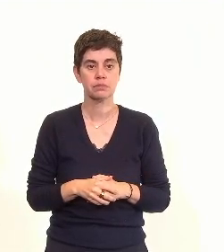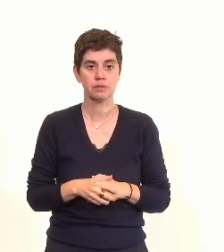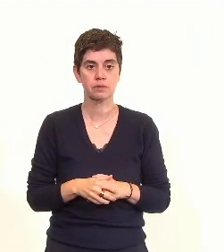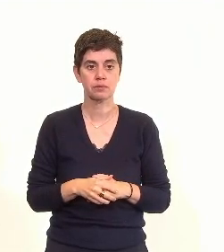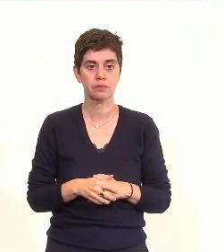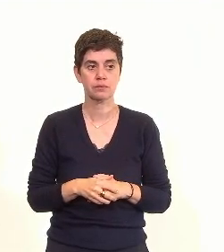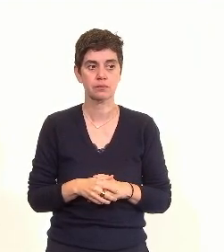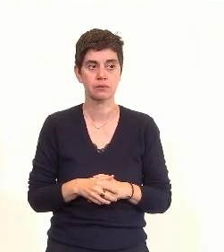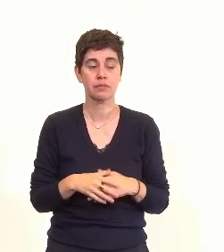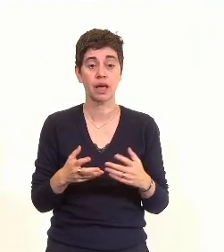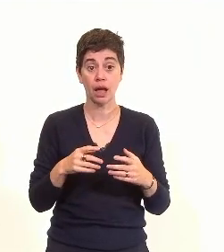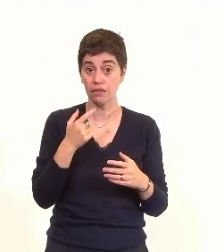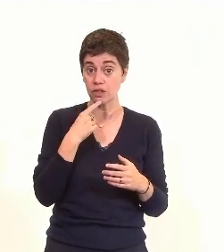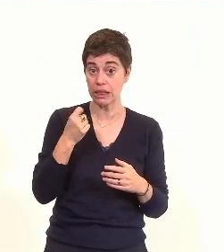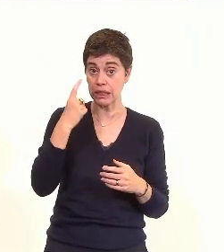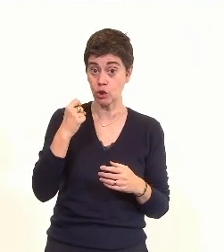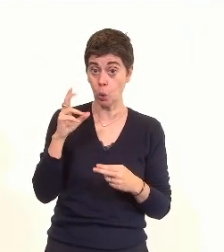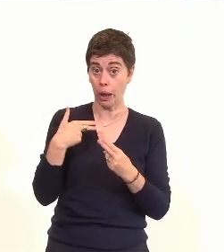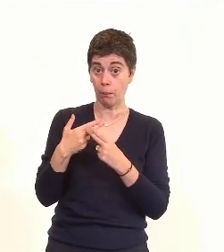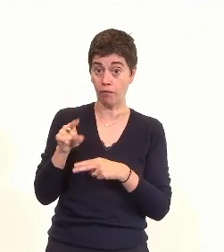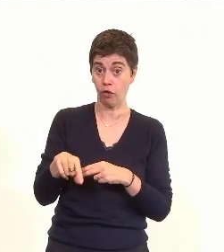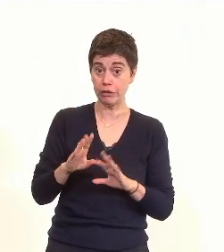Donc je dois réagir. Oui, c'est l'idée.